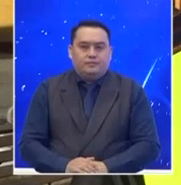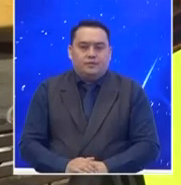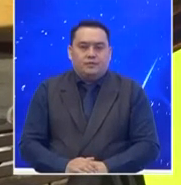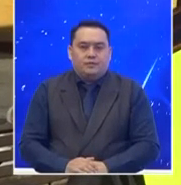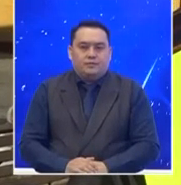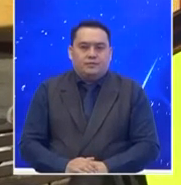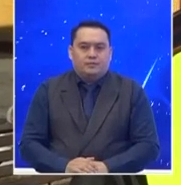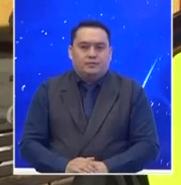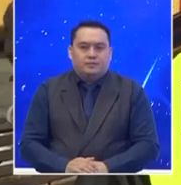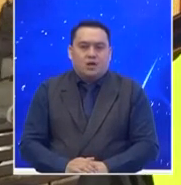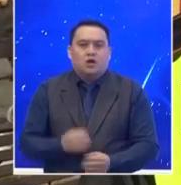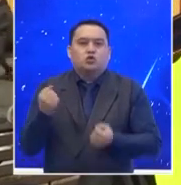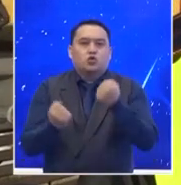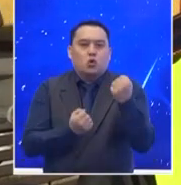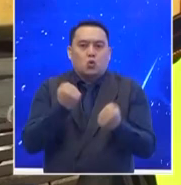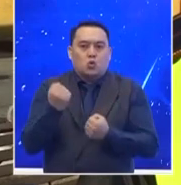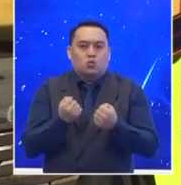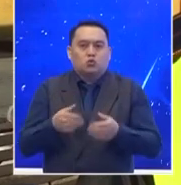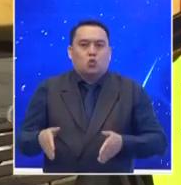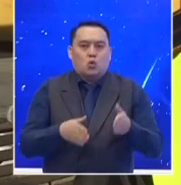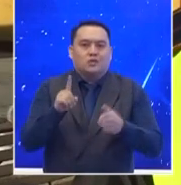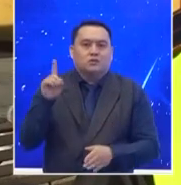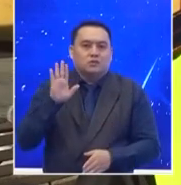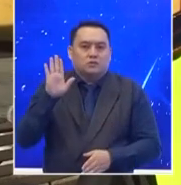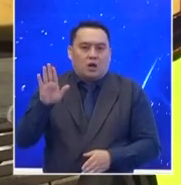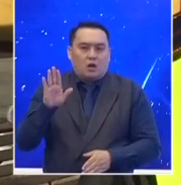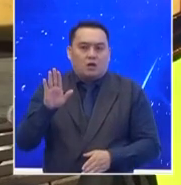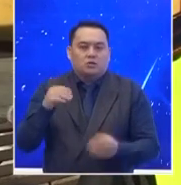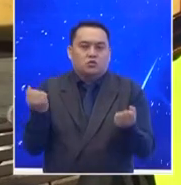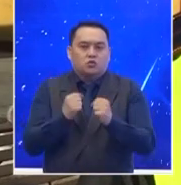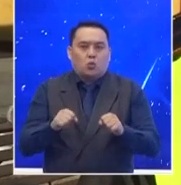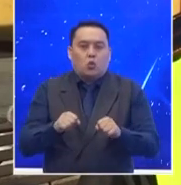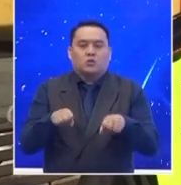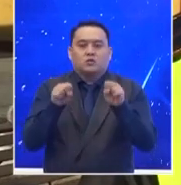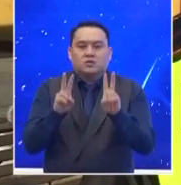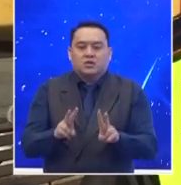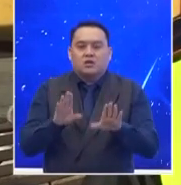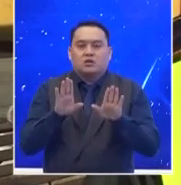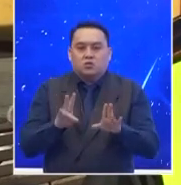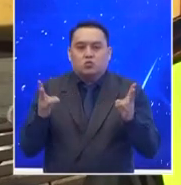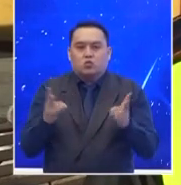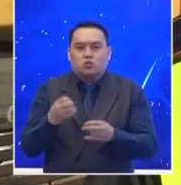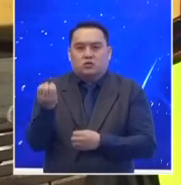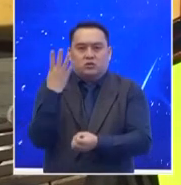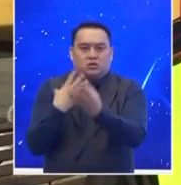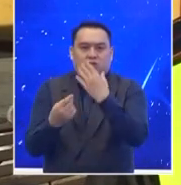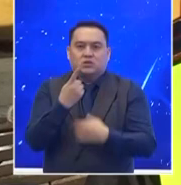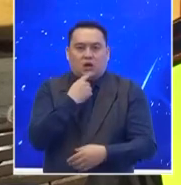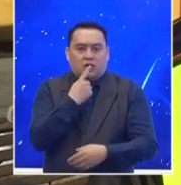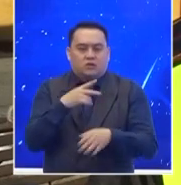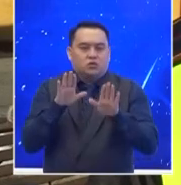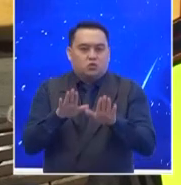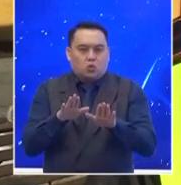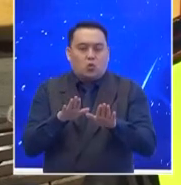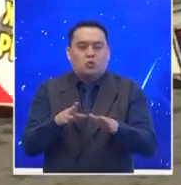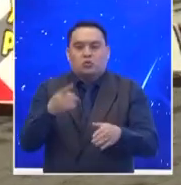пешеход. Жүргізушілер жолда белгіленген жылдамдықпен жүруі қажет. Бағдаршамда қызыл жанғанда жүріп кетпеуі тиіс. Бұл